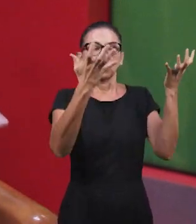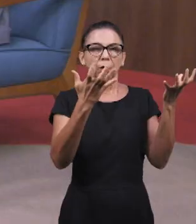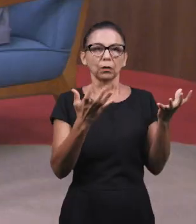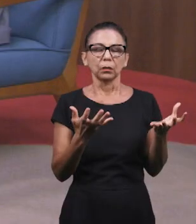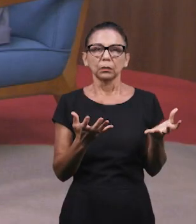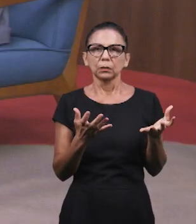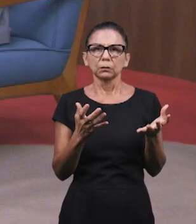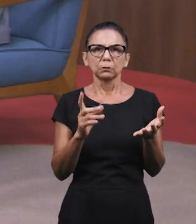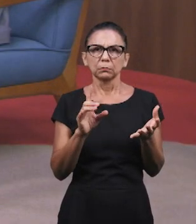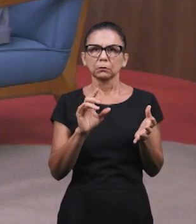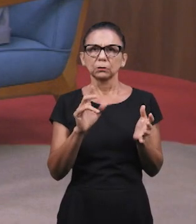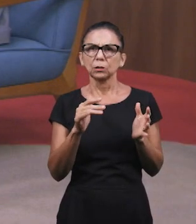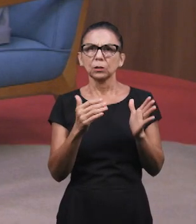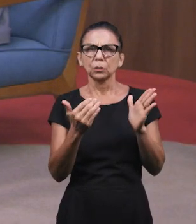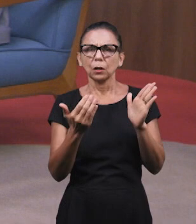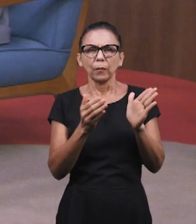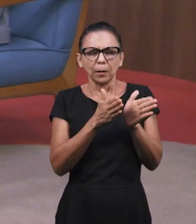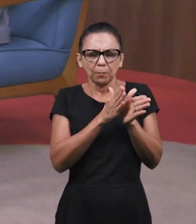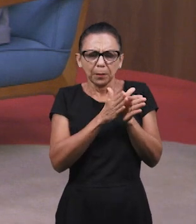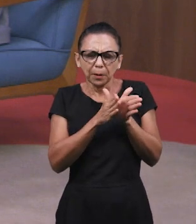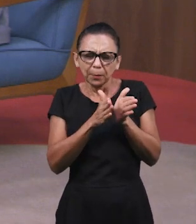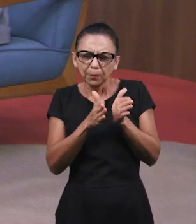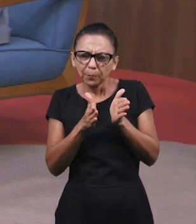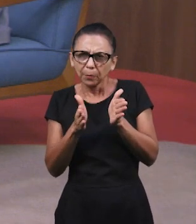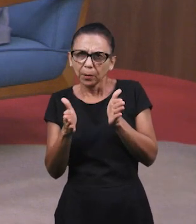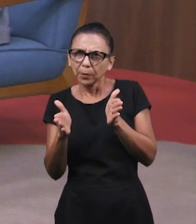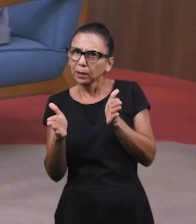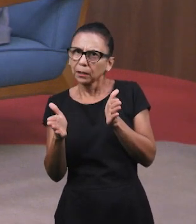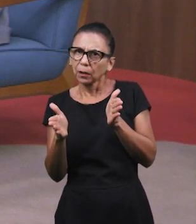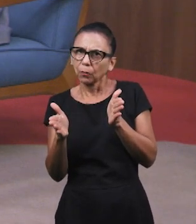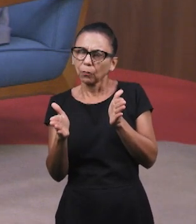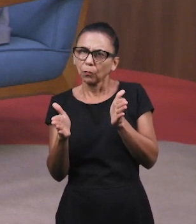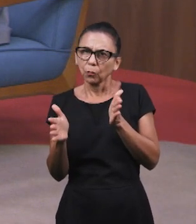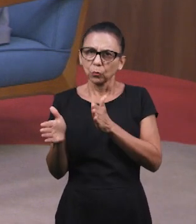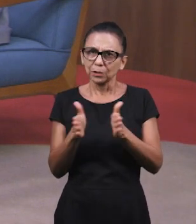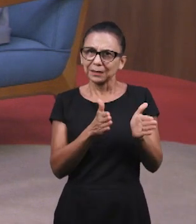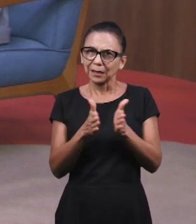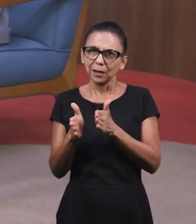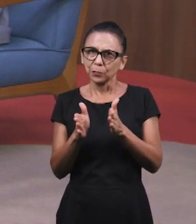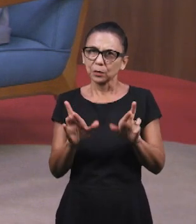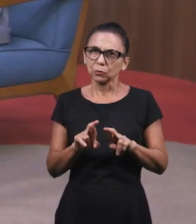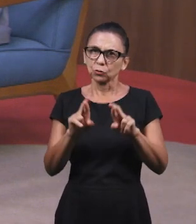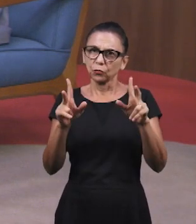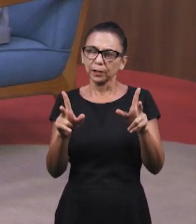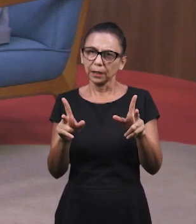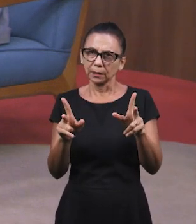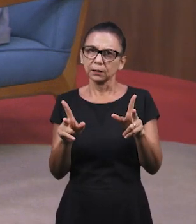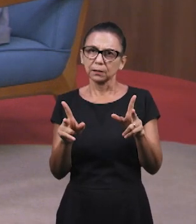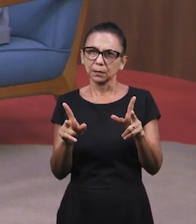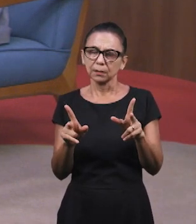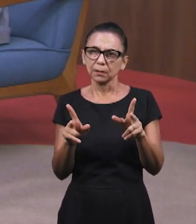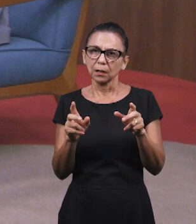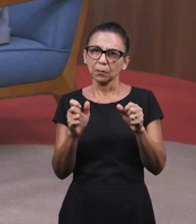Donc, les choses donc, s'emboîtent de manière à ce que nous voyons le projet de Dieu. Très